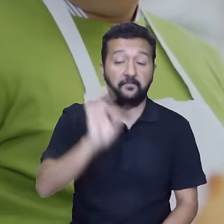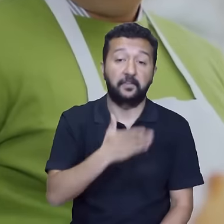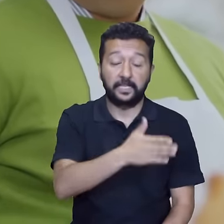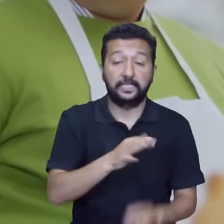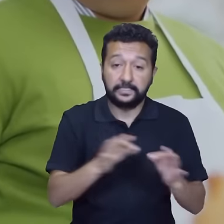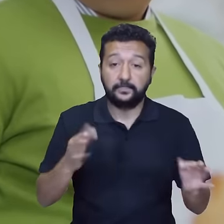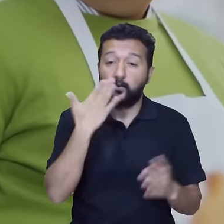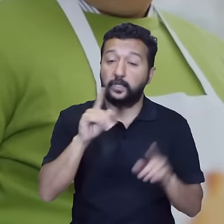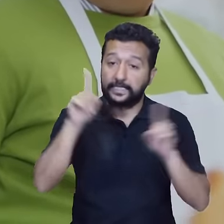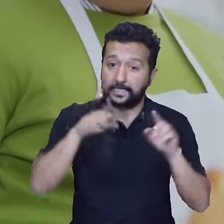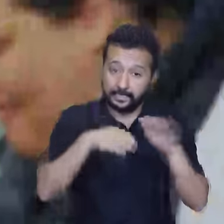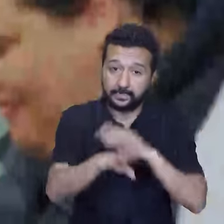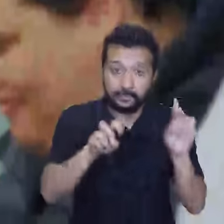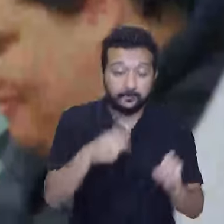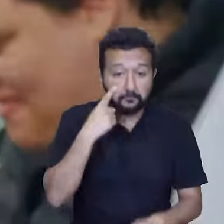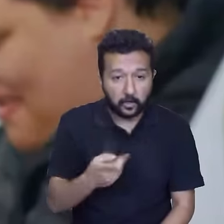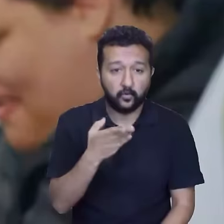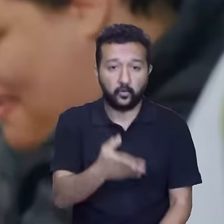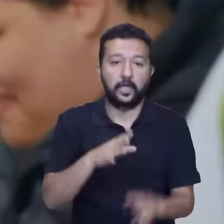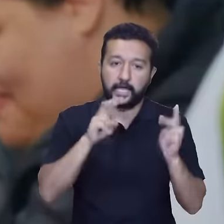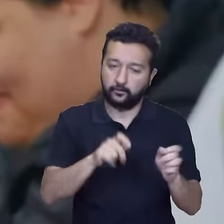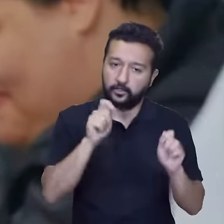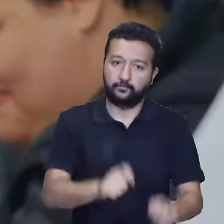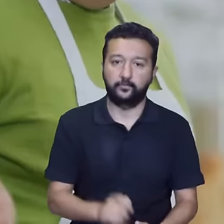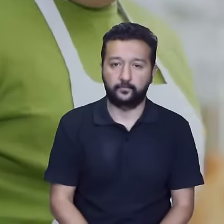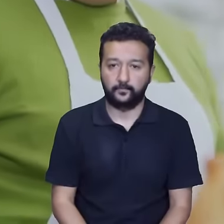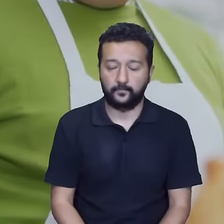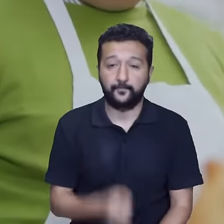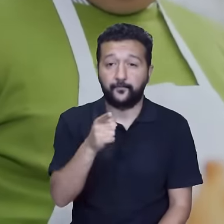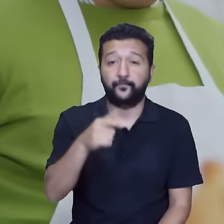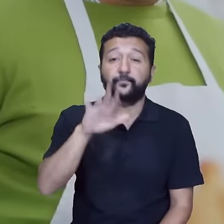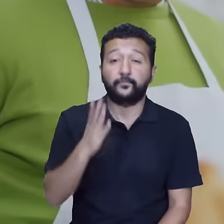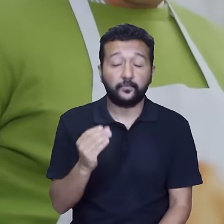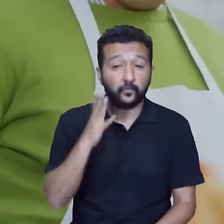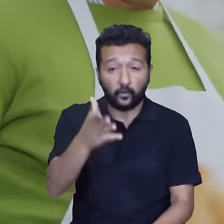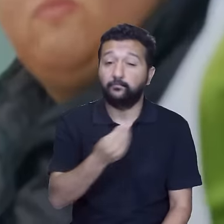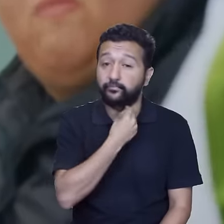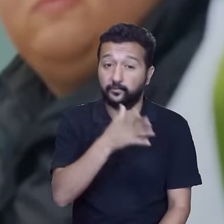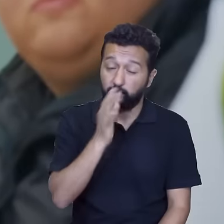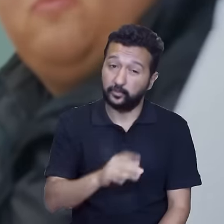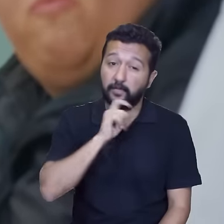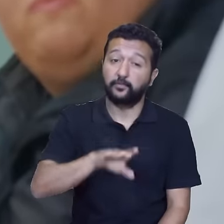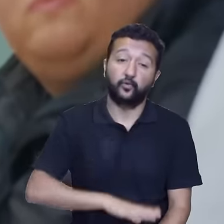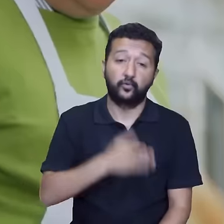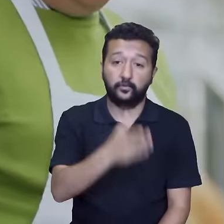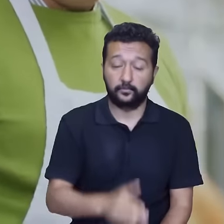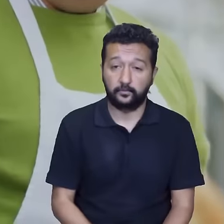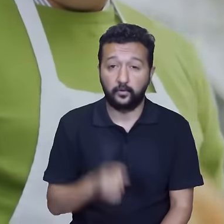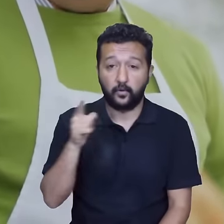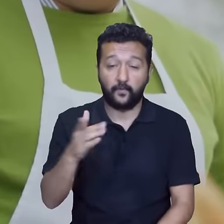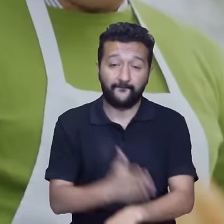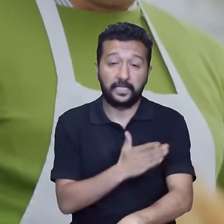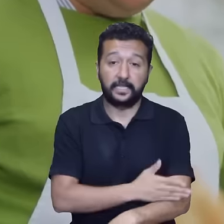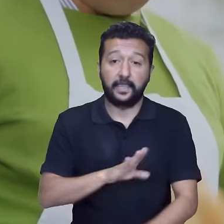Ya hiç olmazsa internete giriyor, bakıyor nedir ne değildir, araştırıyor ya. O dilden en çok ne koydu biliyor musun amcamın oğlu? O